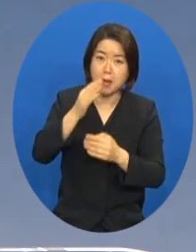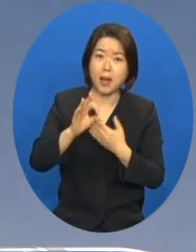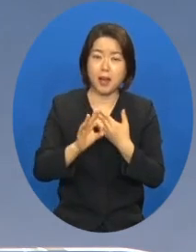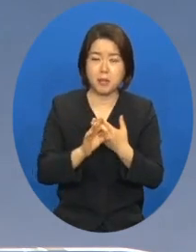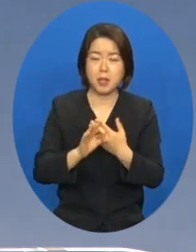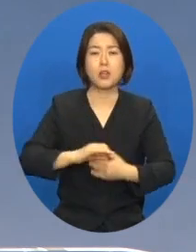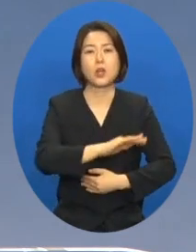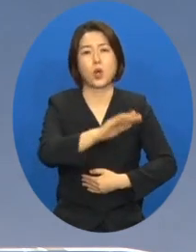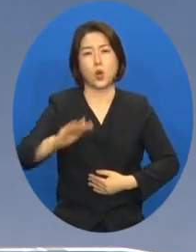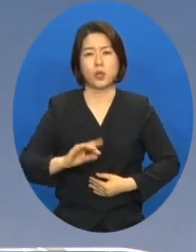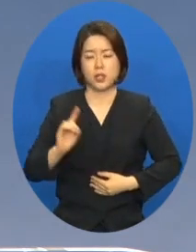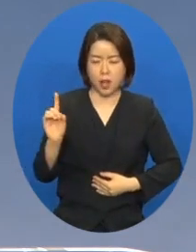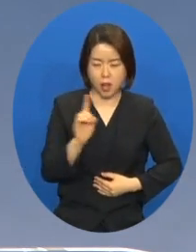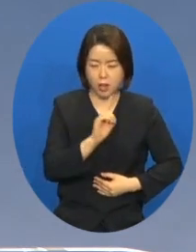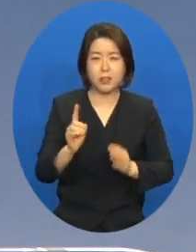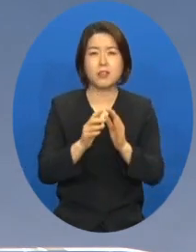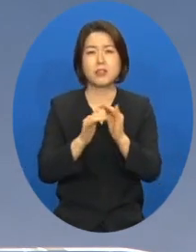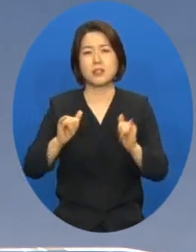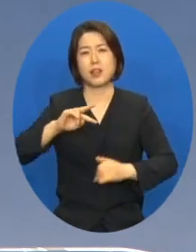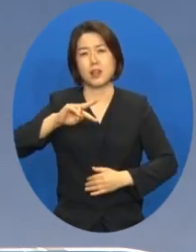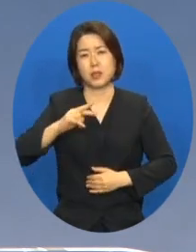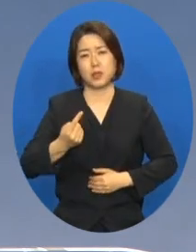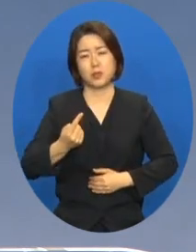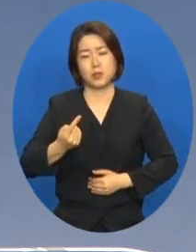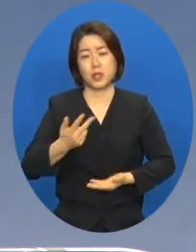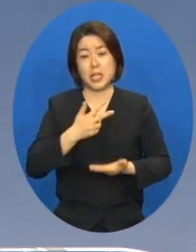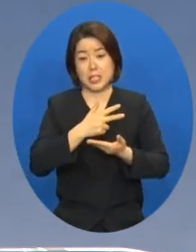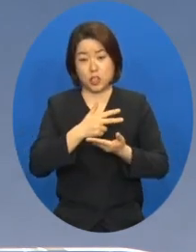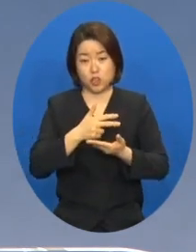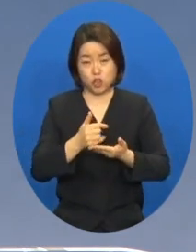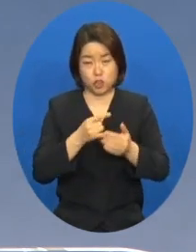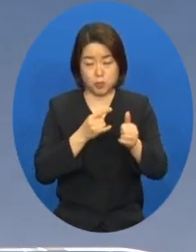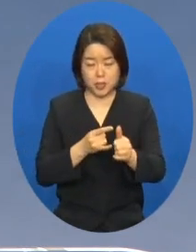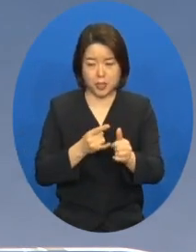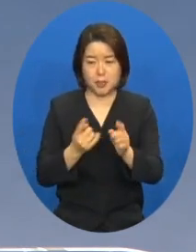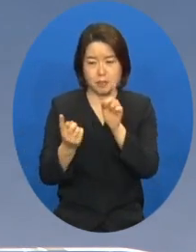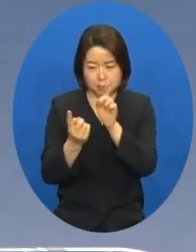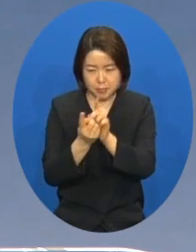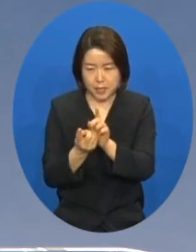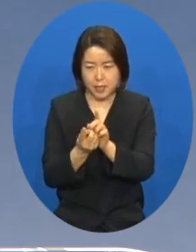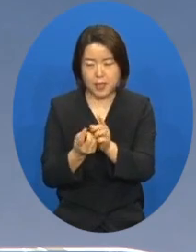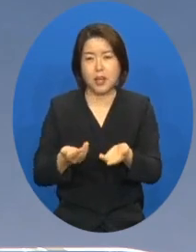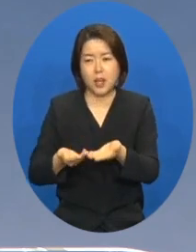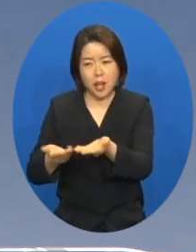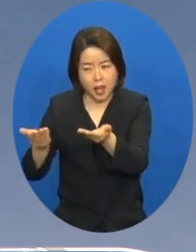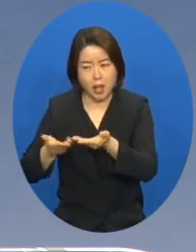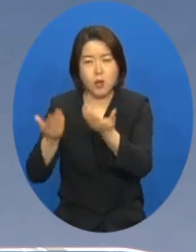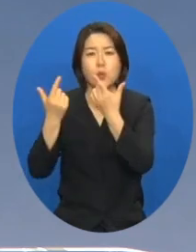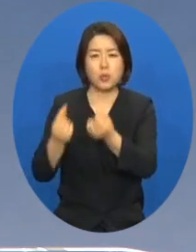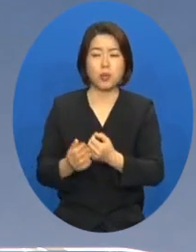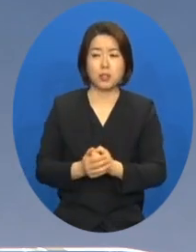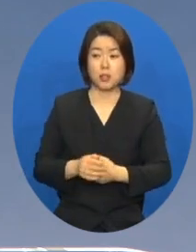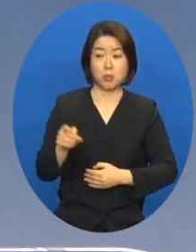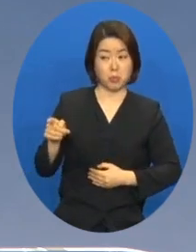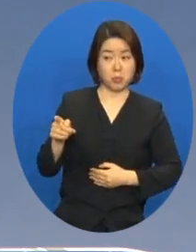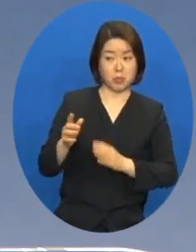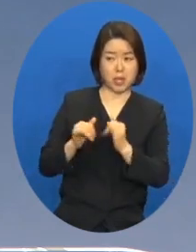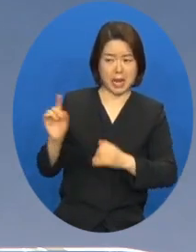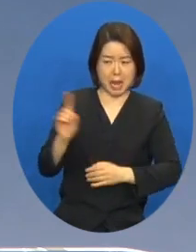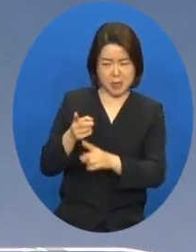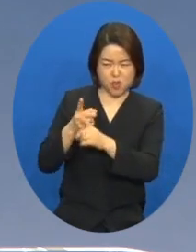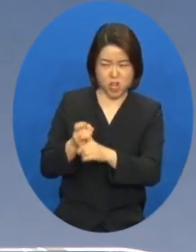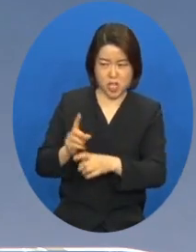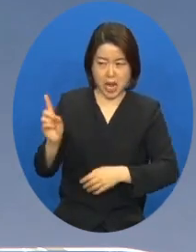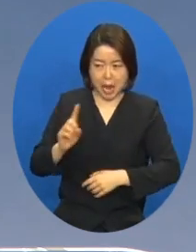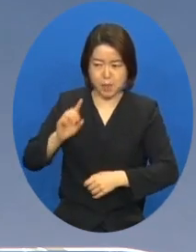그러면 우리는 어떤 사람에게도 주님께 하듯이 하게 됩니다. 그 사람이 아무리 나쁜 사람이라